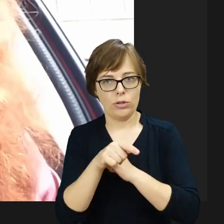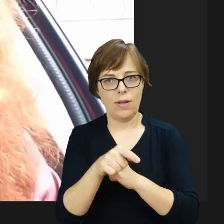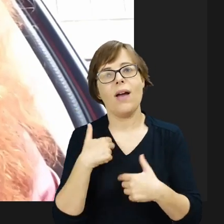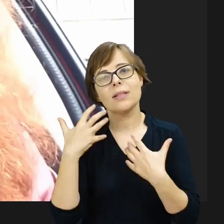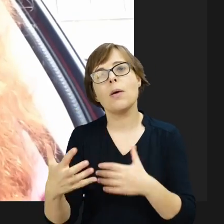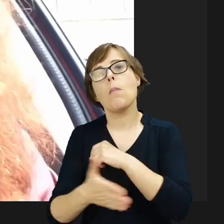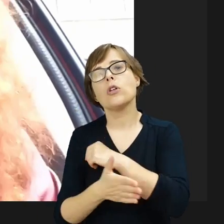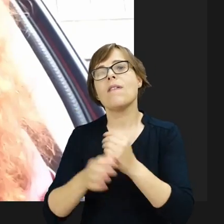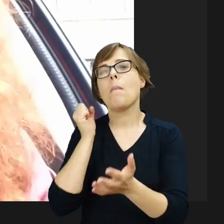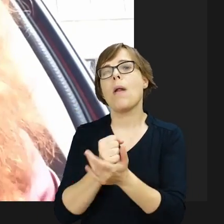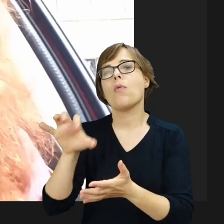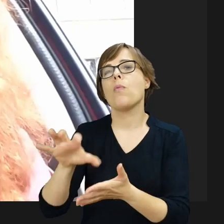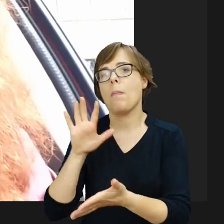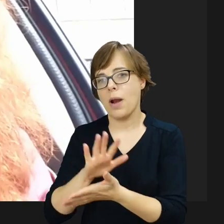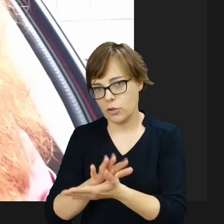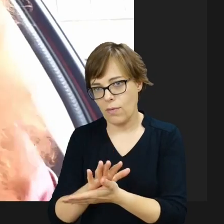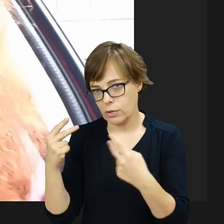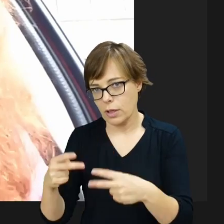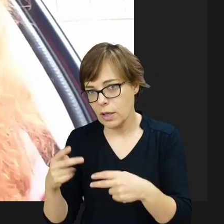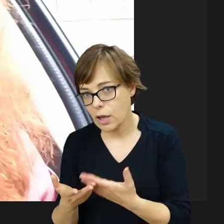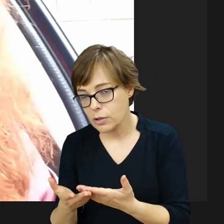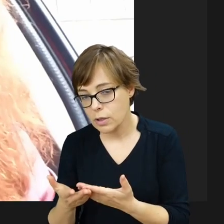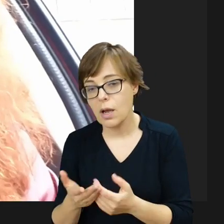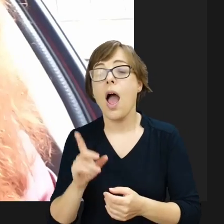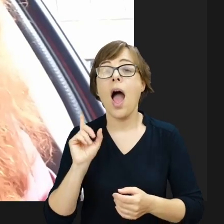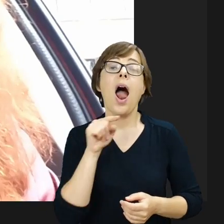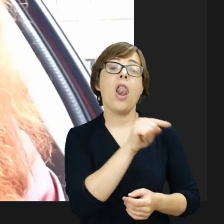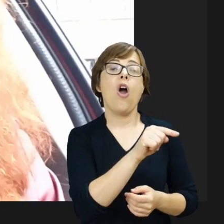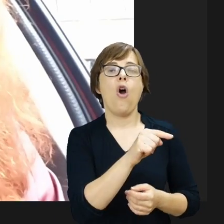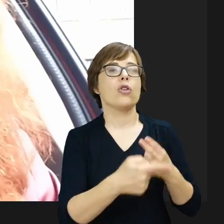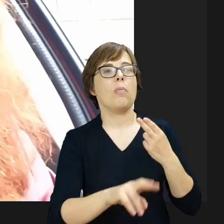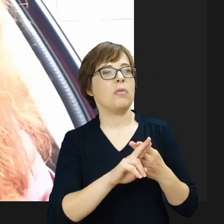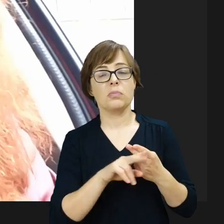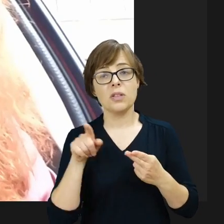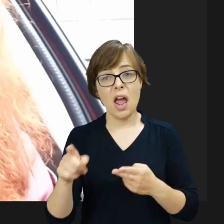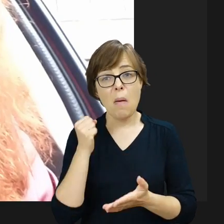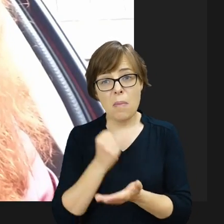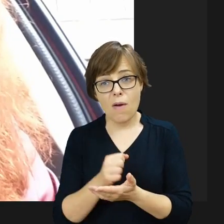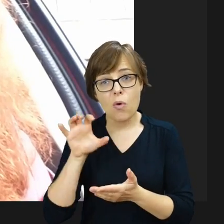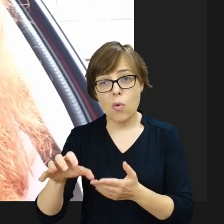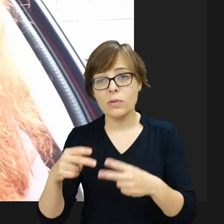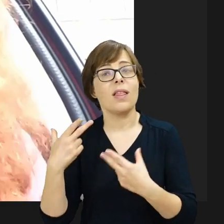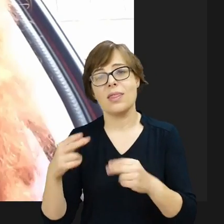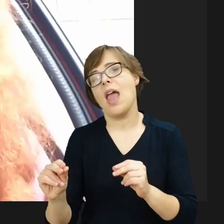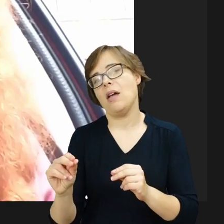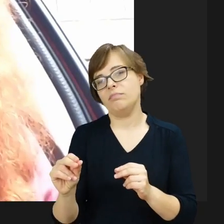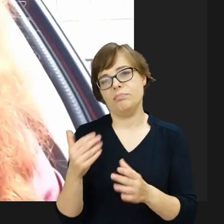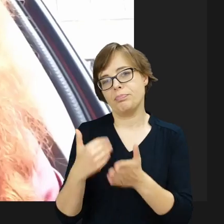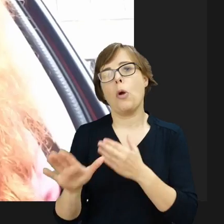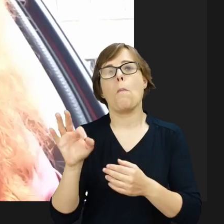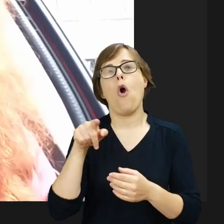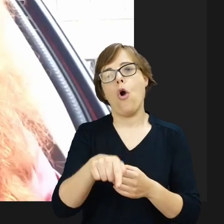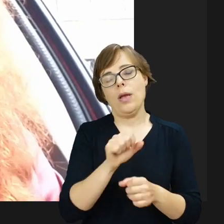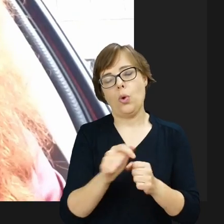No ale dowiadywałam się, że ten tryb prawa prasowego nie działa, bo jest ustawa o dostępie do informacji publicznej.